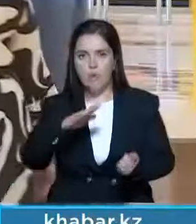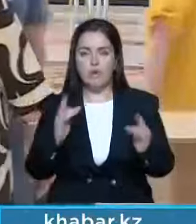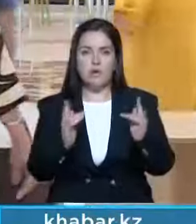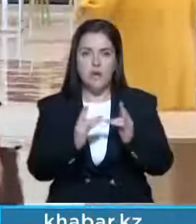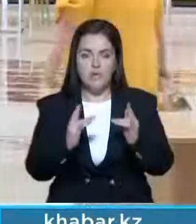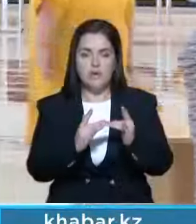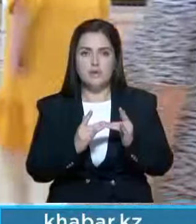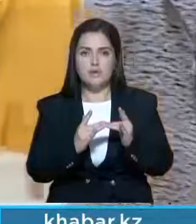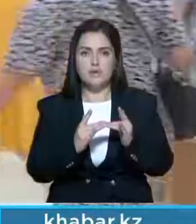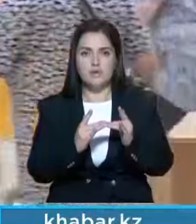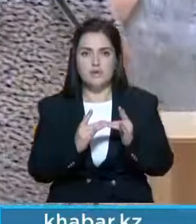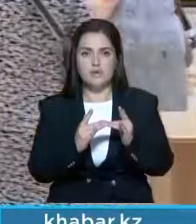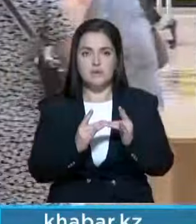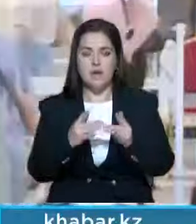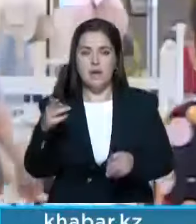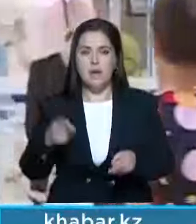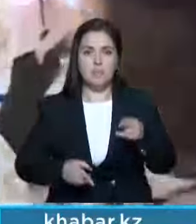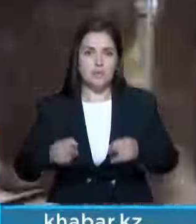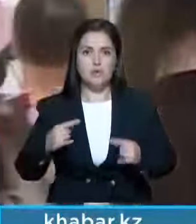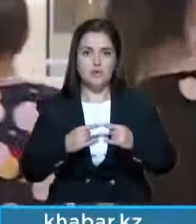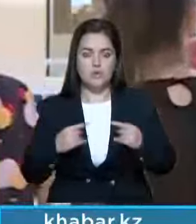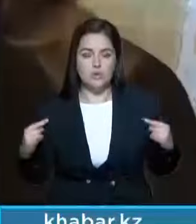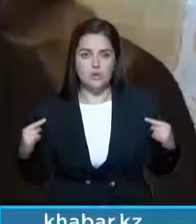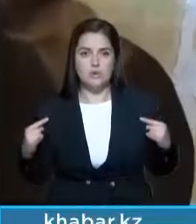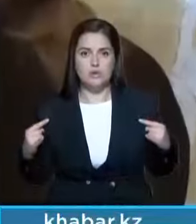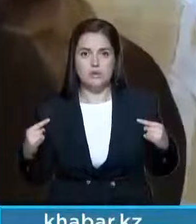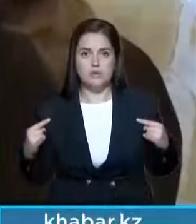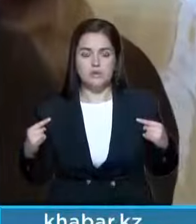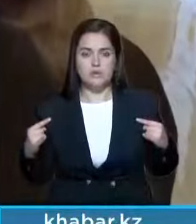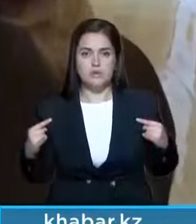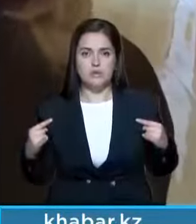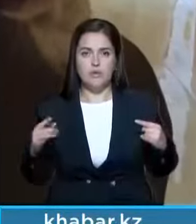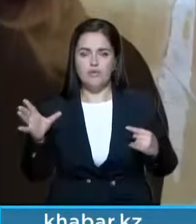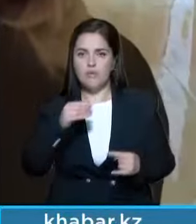операционный стол, анестезиологические аппаратуры, все хорошо.